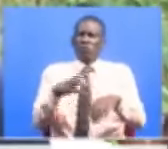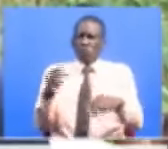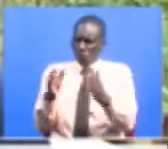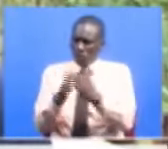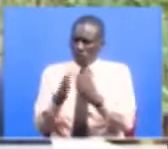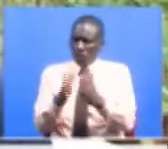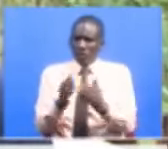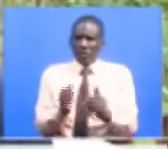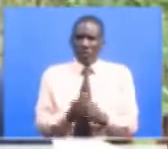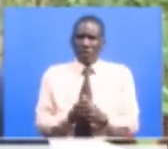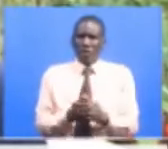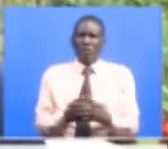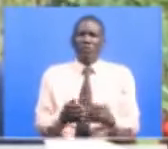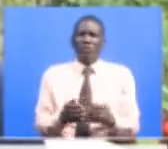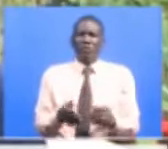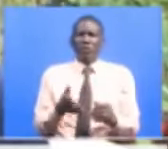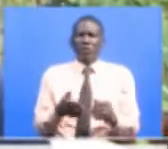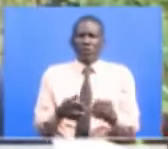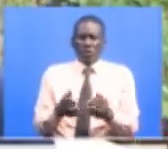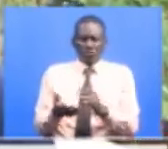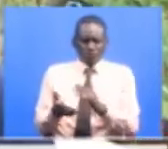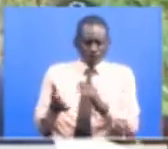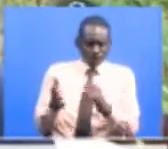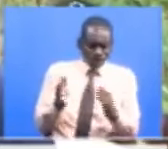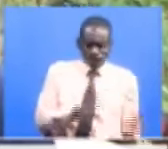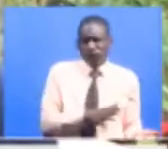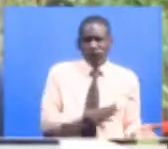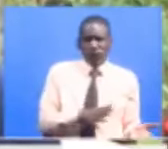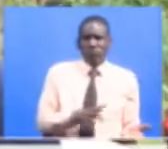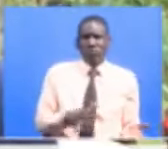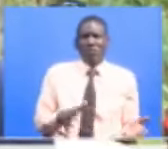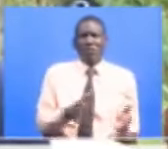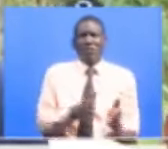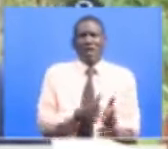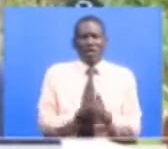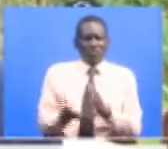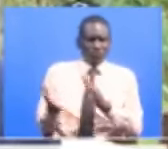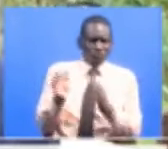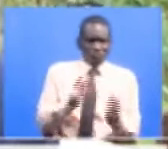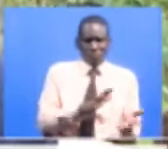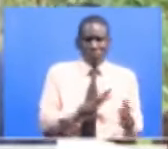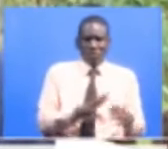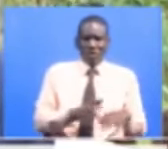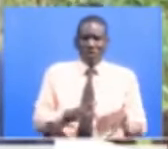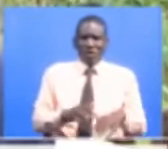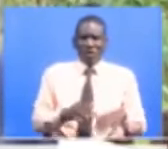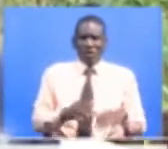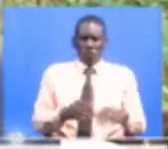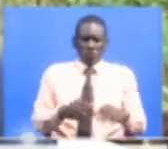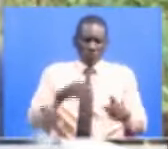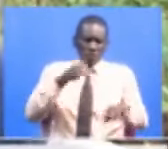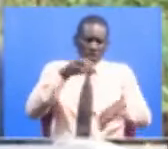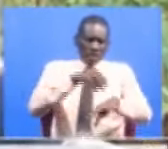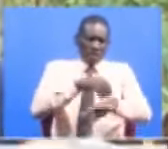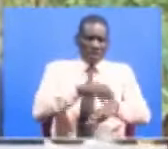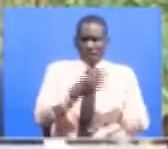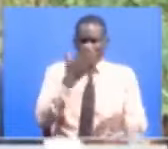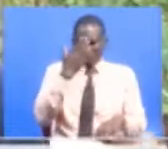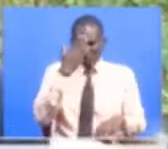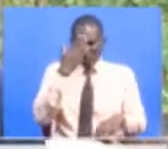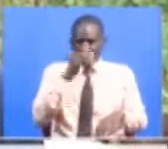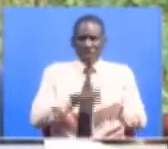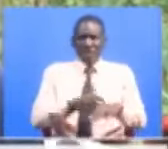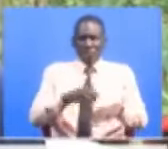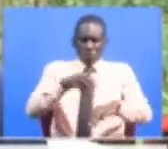kujisaidia, aliweza kuteguka kidogo na akaanguka akagongwa upande wa mbele, na wakati aligongwa na